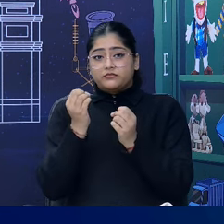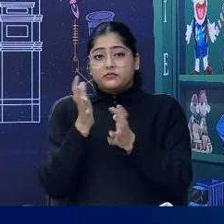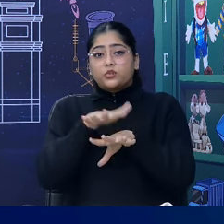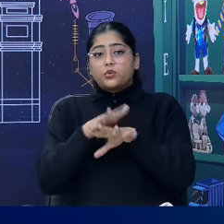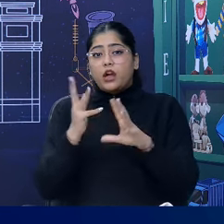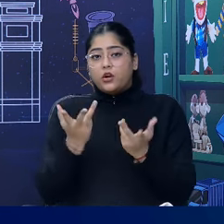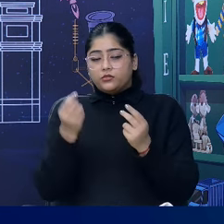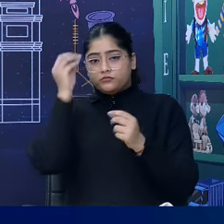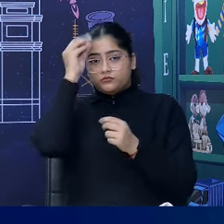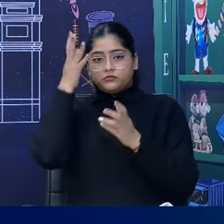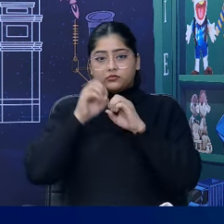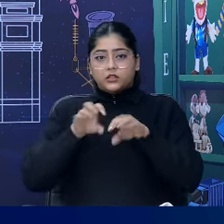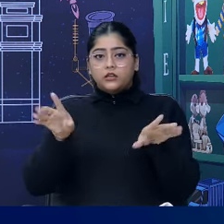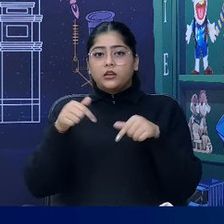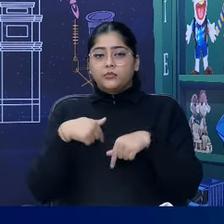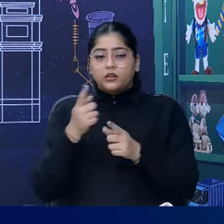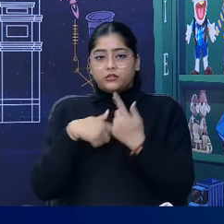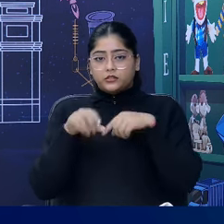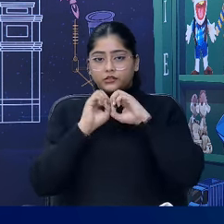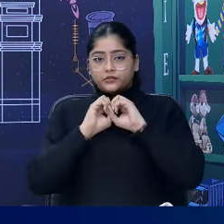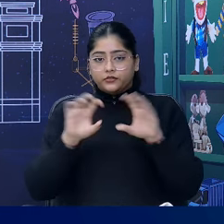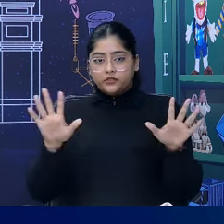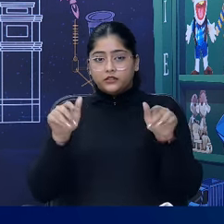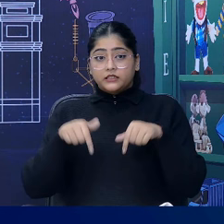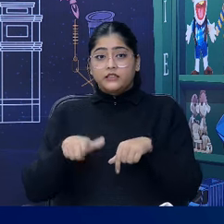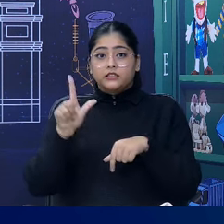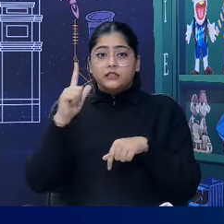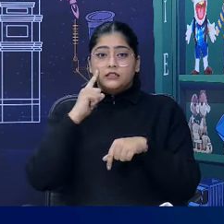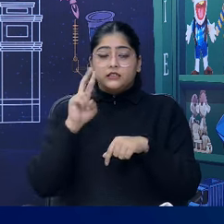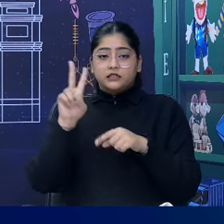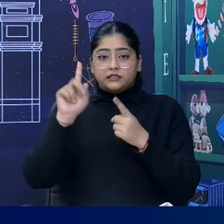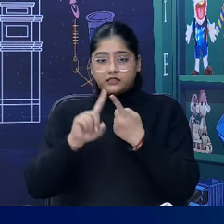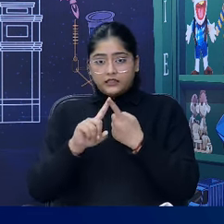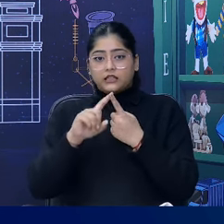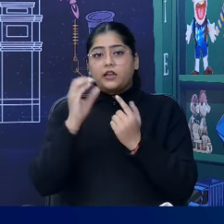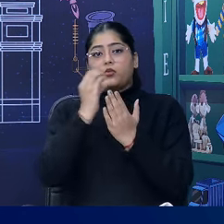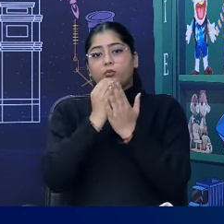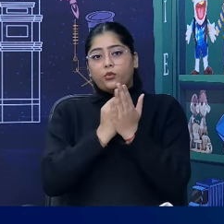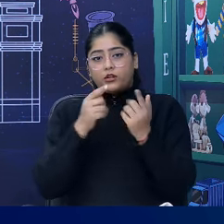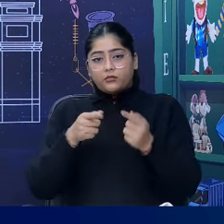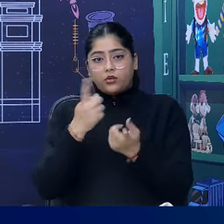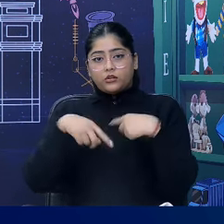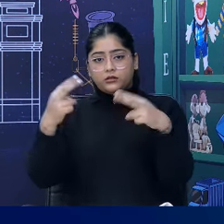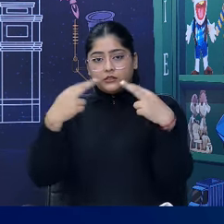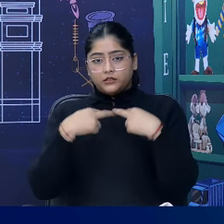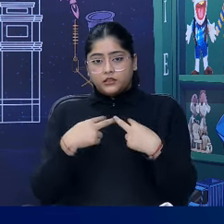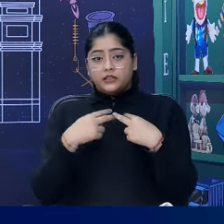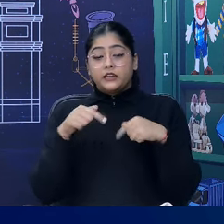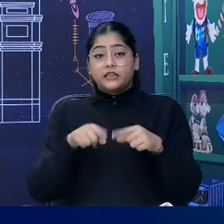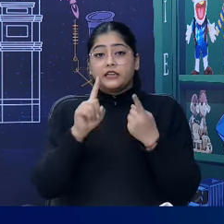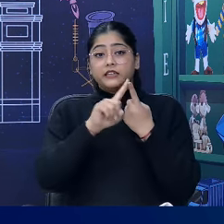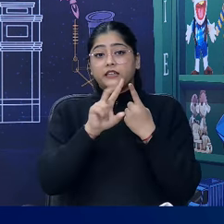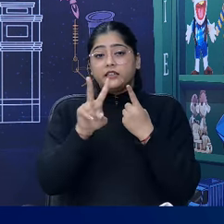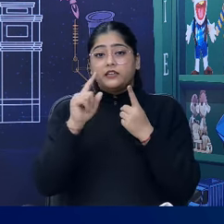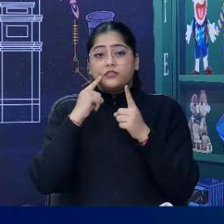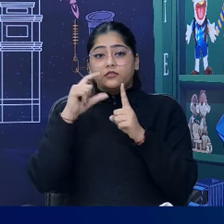karein. Hum aapko bata dein ki aap hamara ye live and interactive session dekh rahe hain हमारे eVidya चैनल